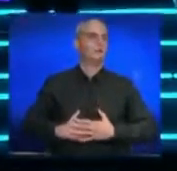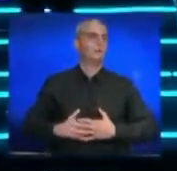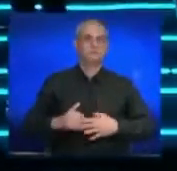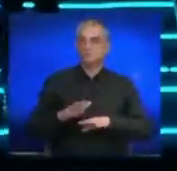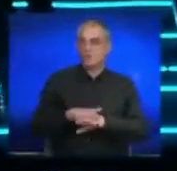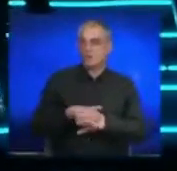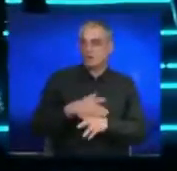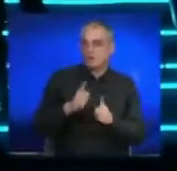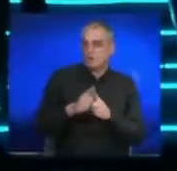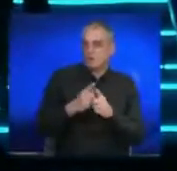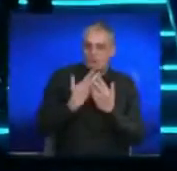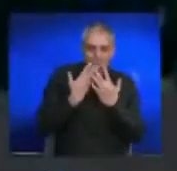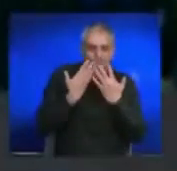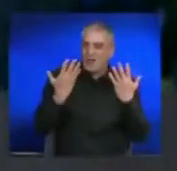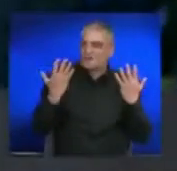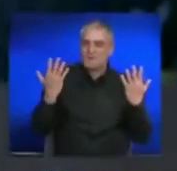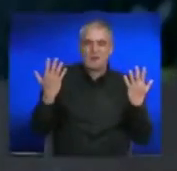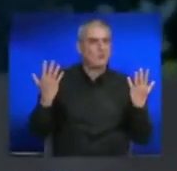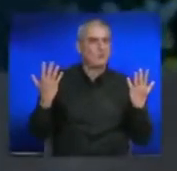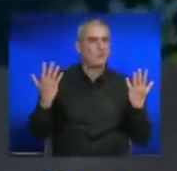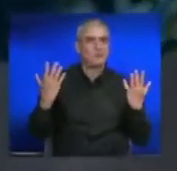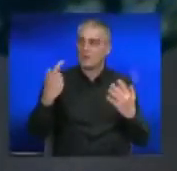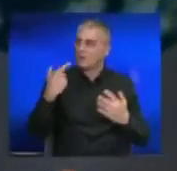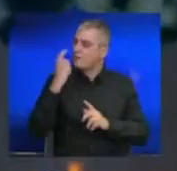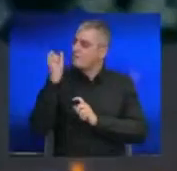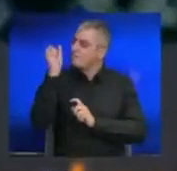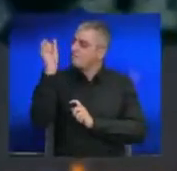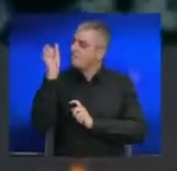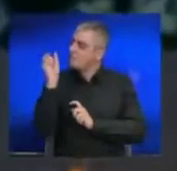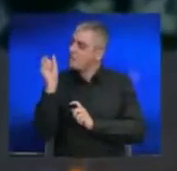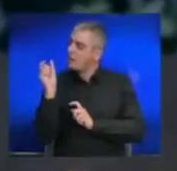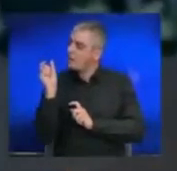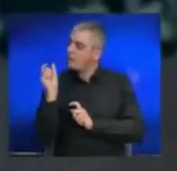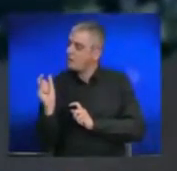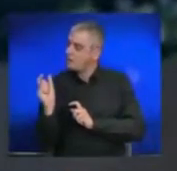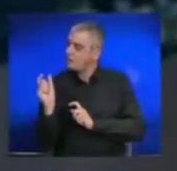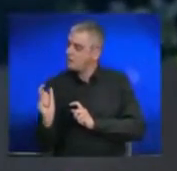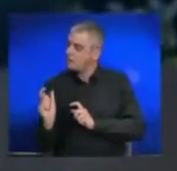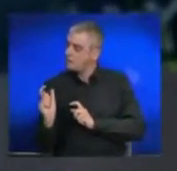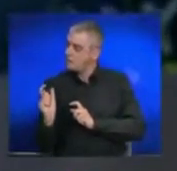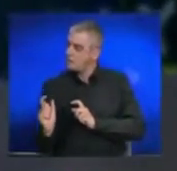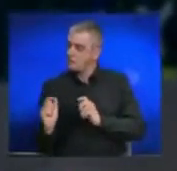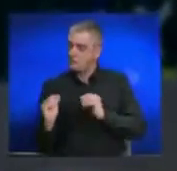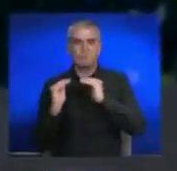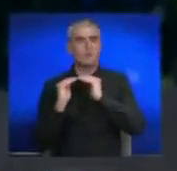ורגשות סתו, כל מילה היא במקום,